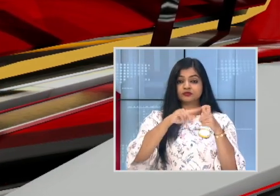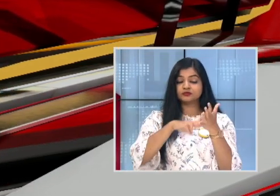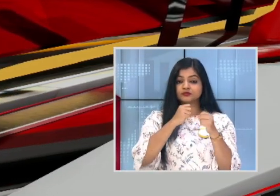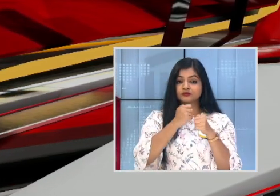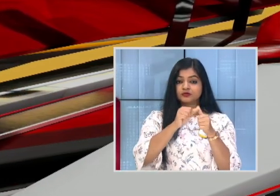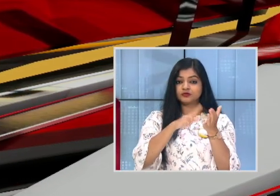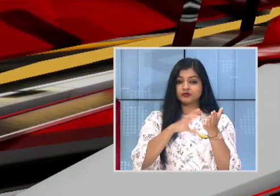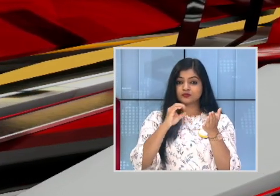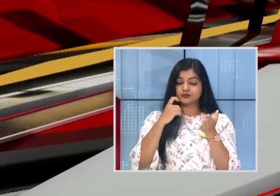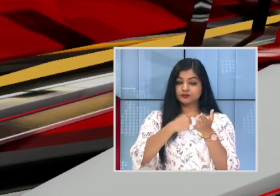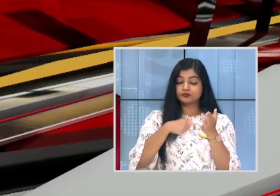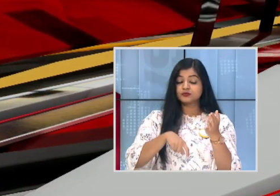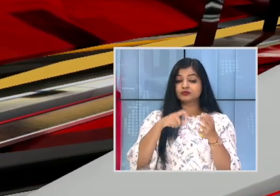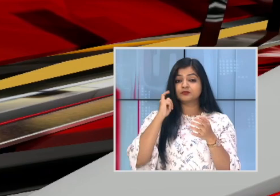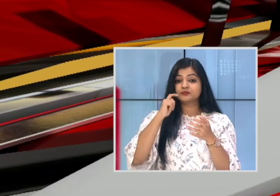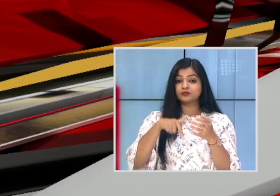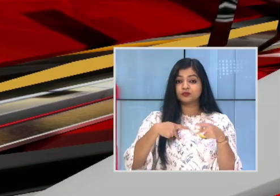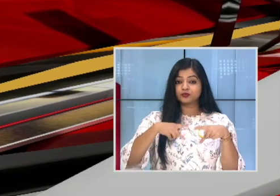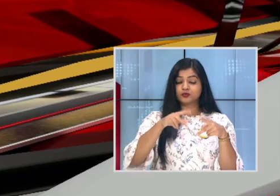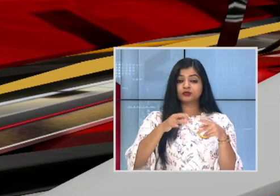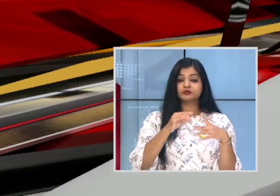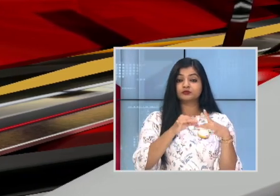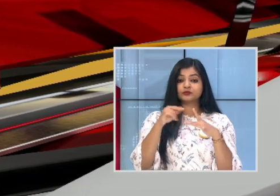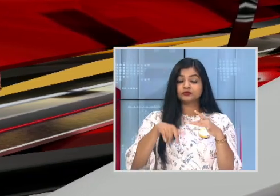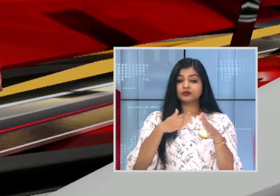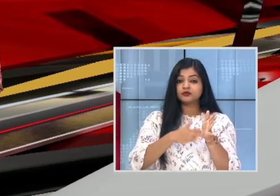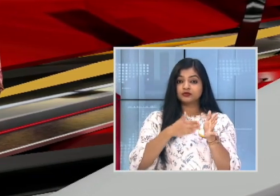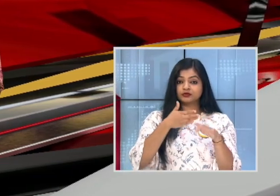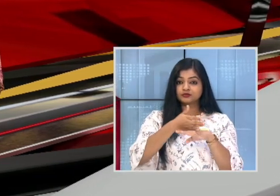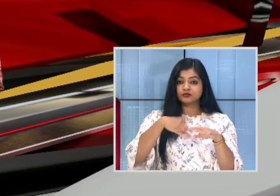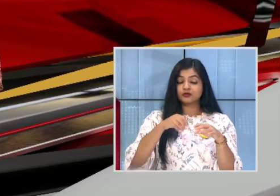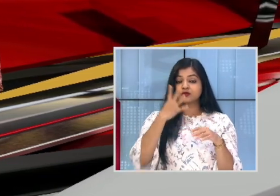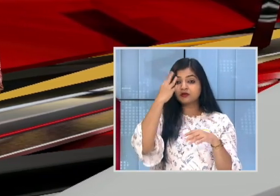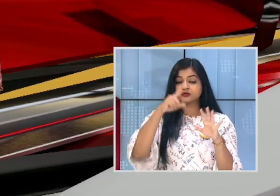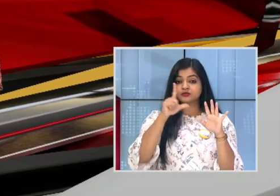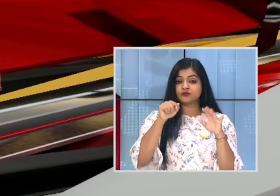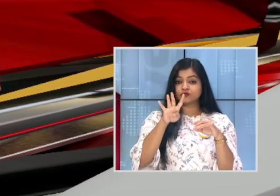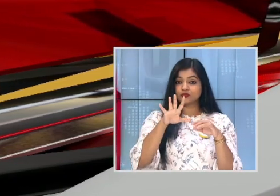ഇന്ന് സ്പെഷ്യൽ ട്രെയിൻ സർവീസ് നടത്തും. രാത്രി 7:45 പുറപ്പെടുന്ന ട്രെയിൻ നാളെ രാവിലെ